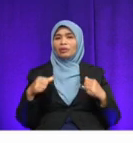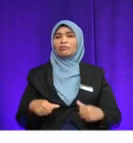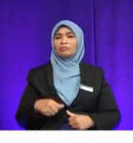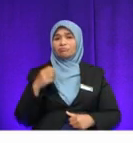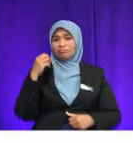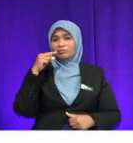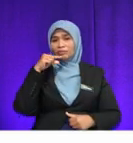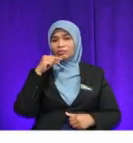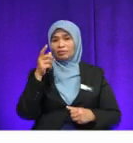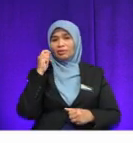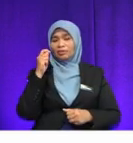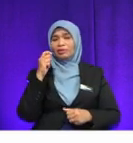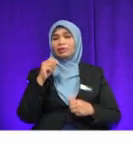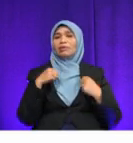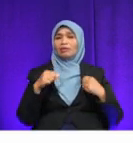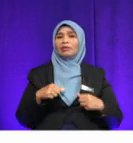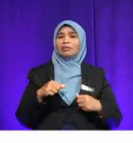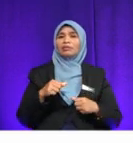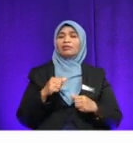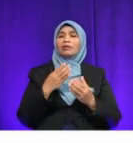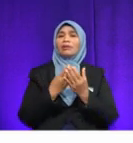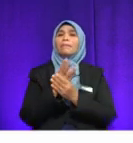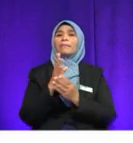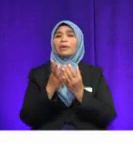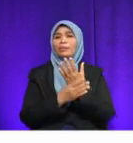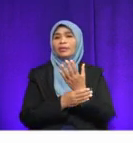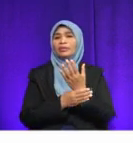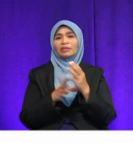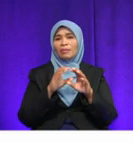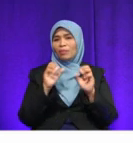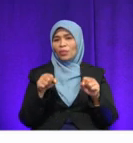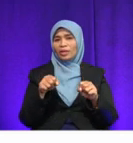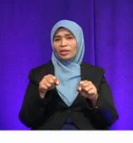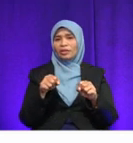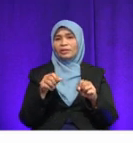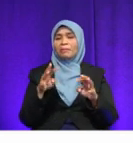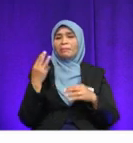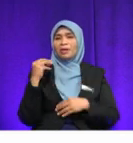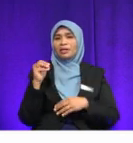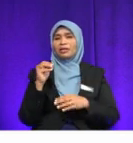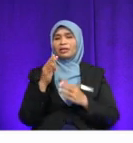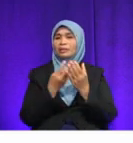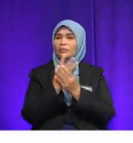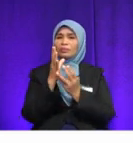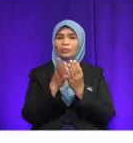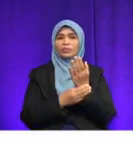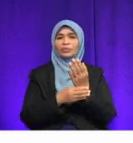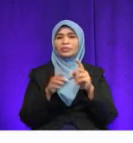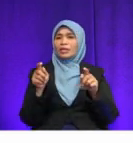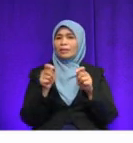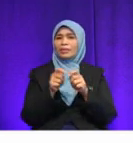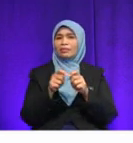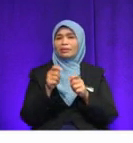wudhu yang berbalut dan tidak boleh terkena air Macam mana pula anak buah macam mana maka berwudhulah seperti biasa